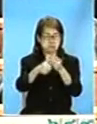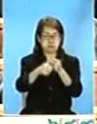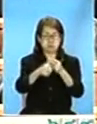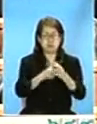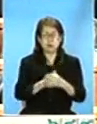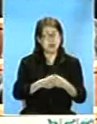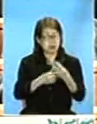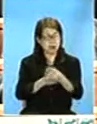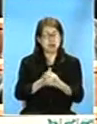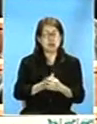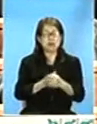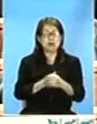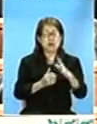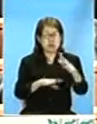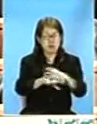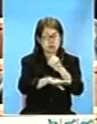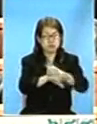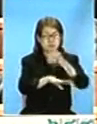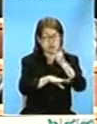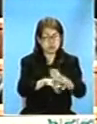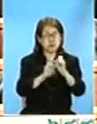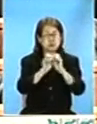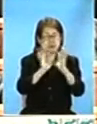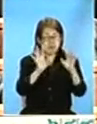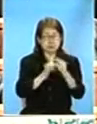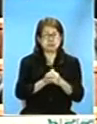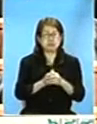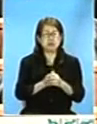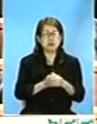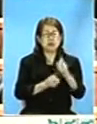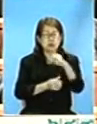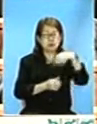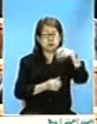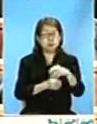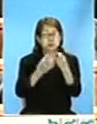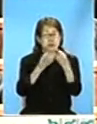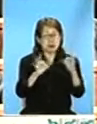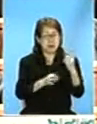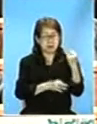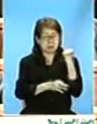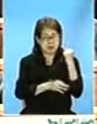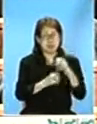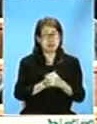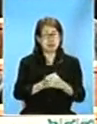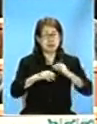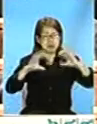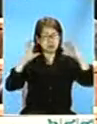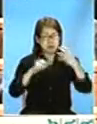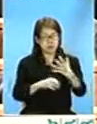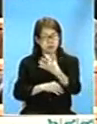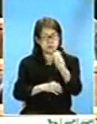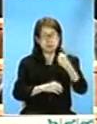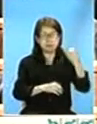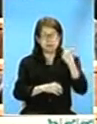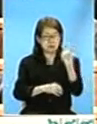ให้เพิ่มความโปร่งใสให้ทางการเมืองเพิ่มอำนาจให้องค์กรอิสระลดการผูกขาดอำนาจรั